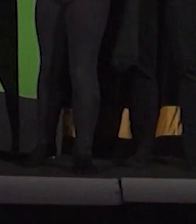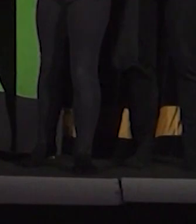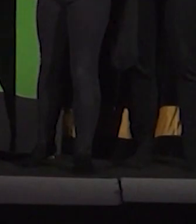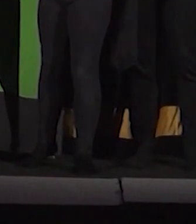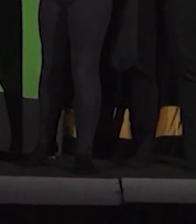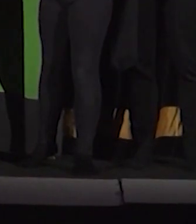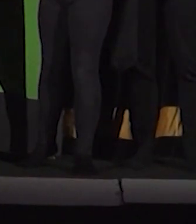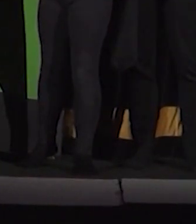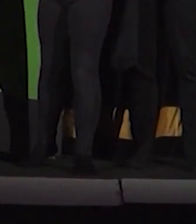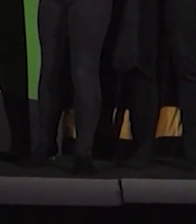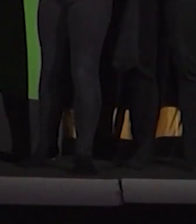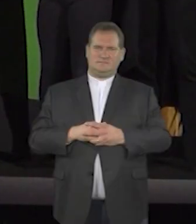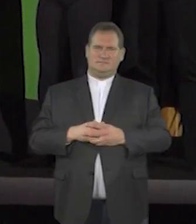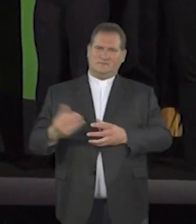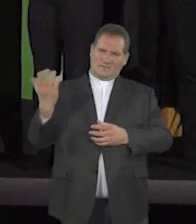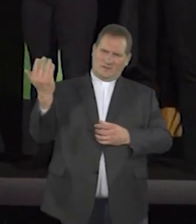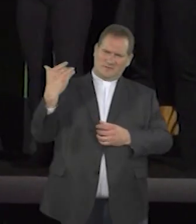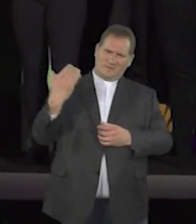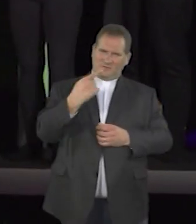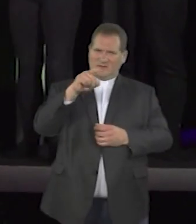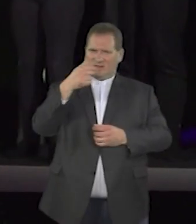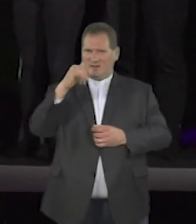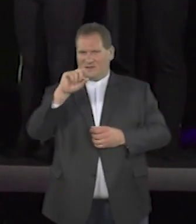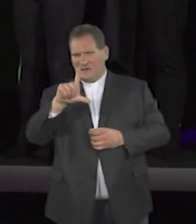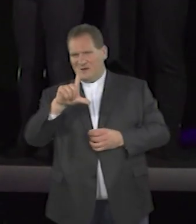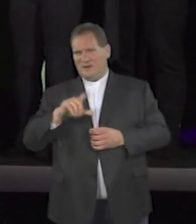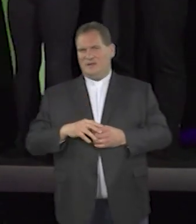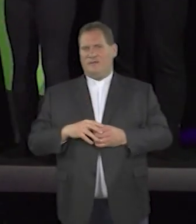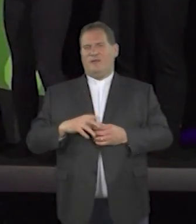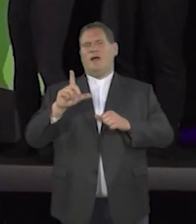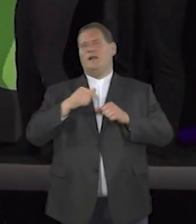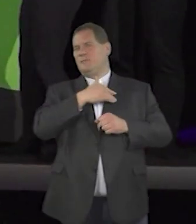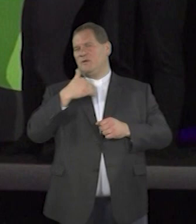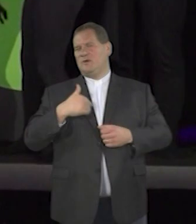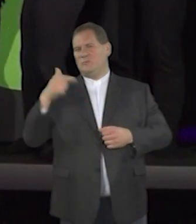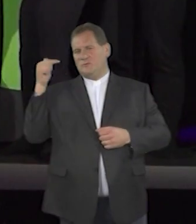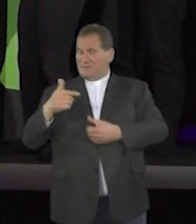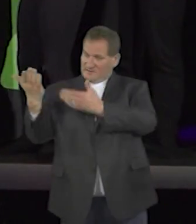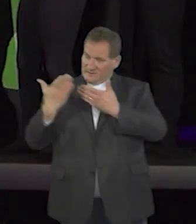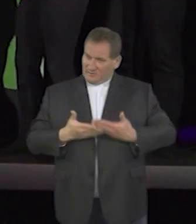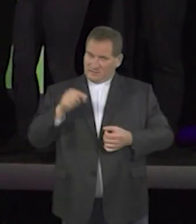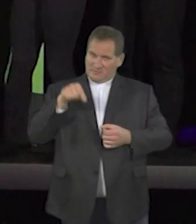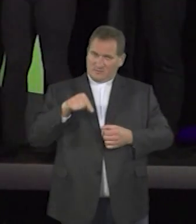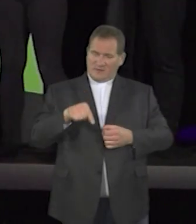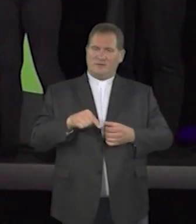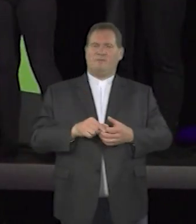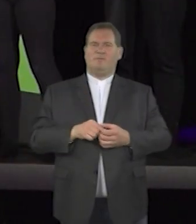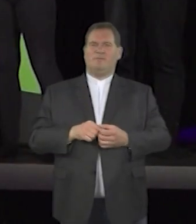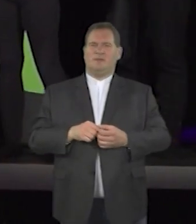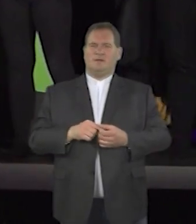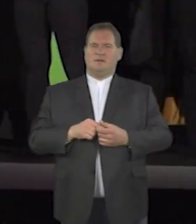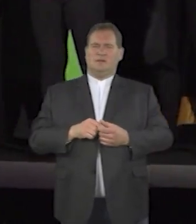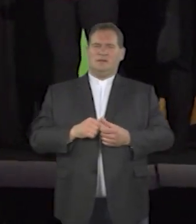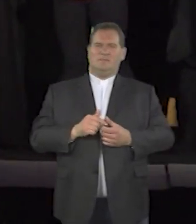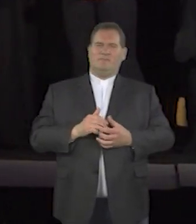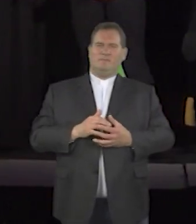Daniel Szwęk. Daniel, chodź do nas. Nie wiem, czy on wyjdzie, ale my go musimy tutaj, proszę Państwa, zaprosić. Na pewno dotrze do nas. Jest, tu się